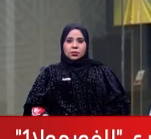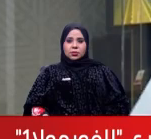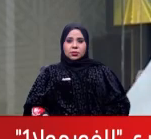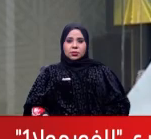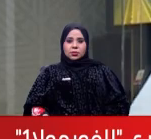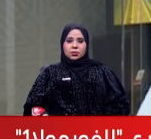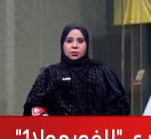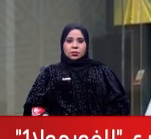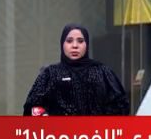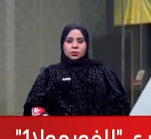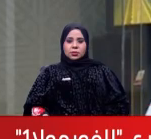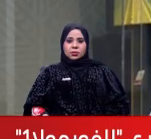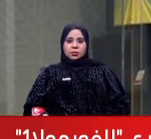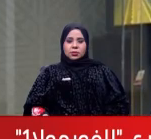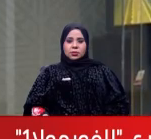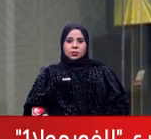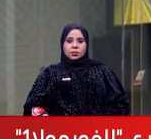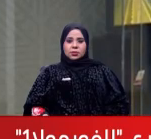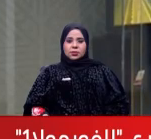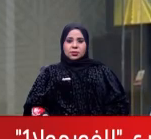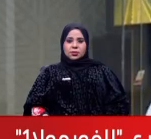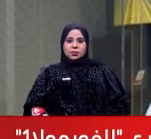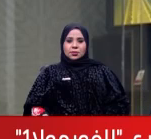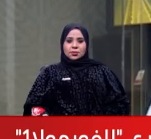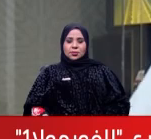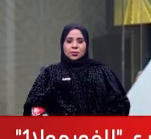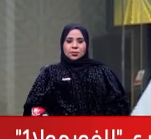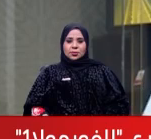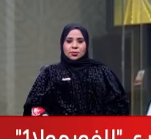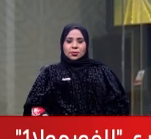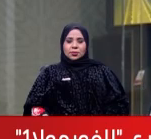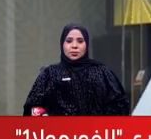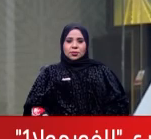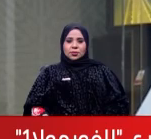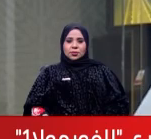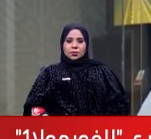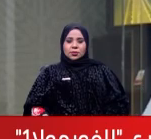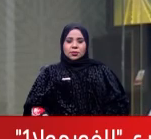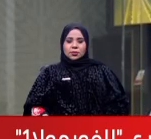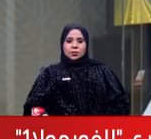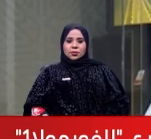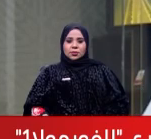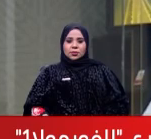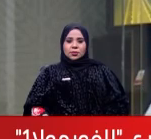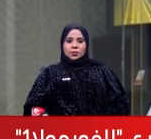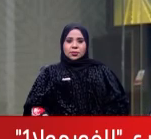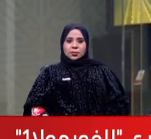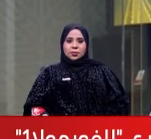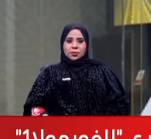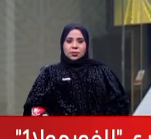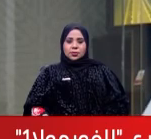البحرين، الإجراءات الاحترافية في التعامل مع هذا السباق وتنظيم السباق وتسهيل دخول